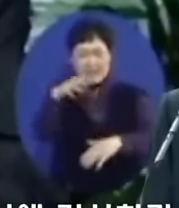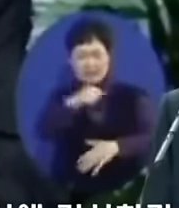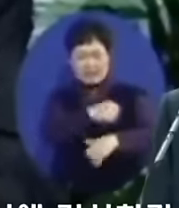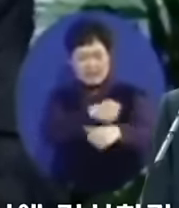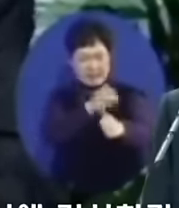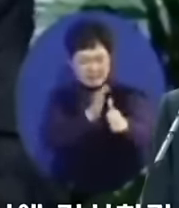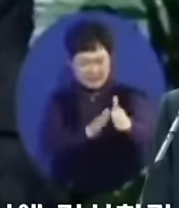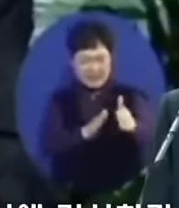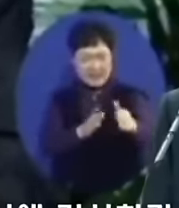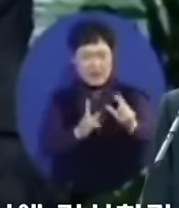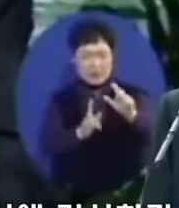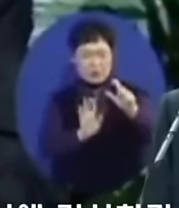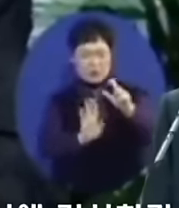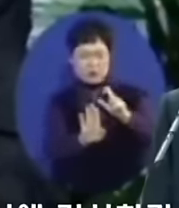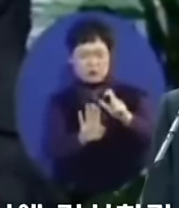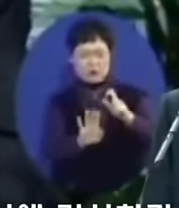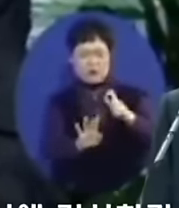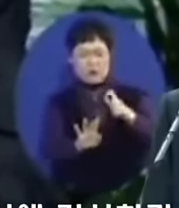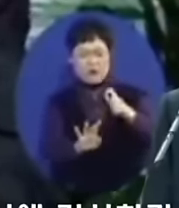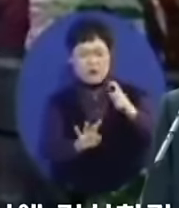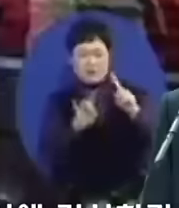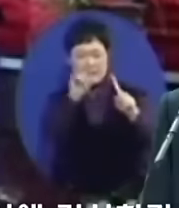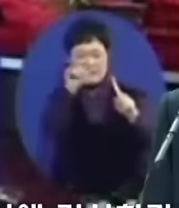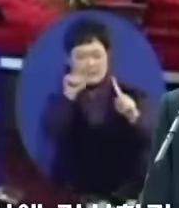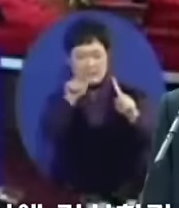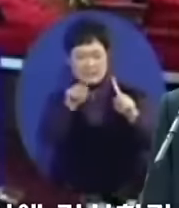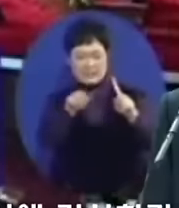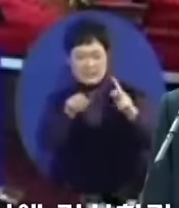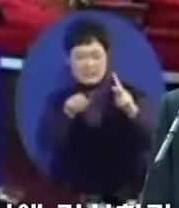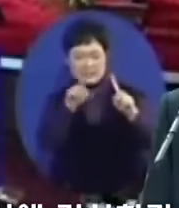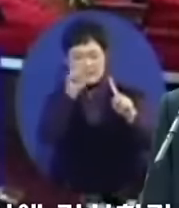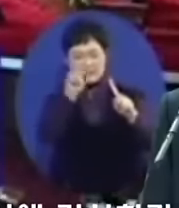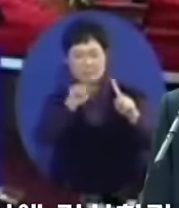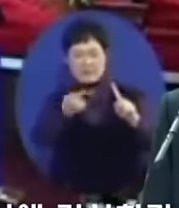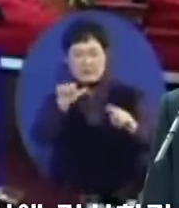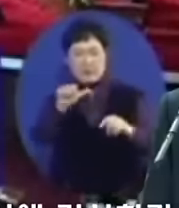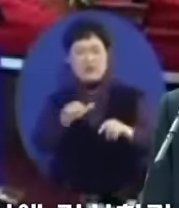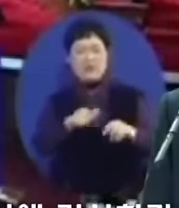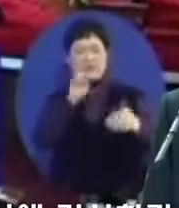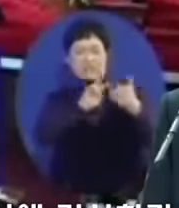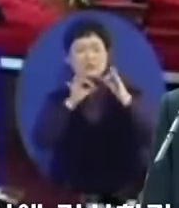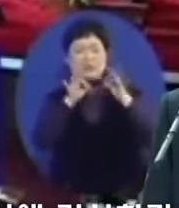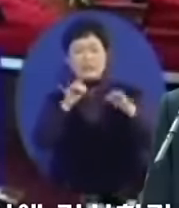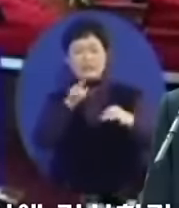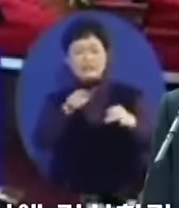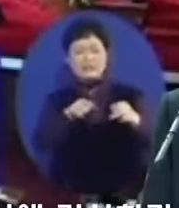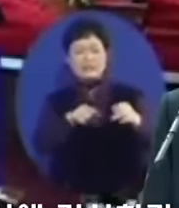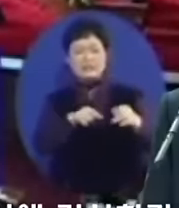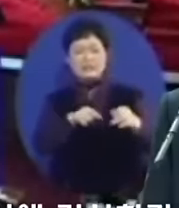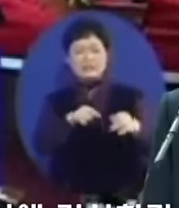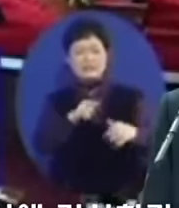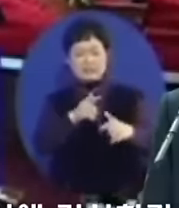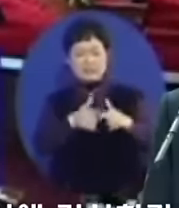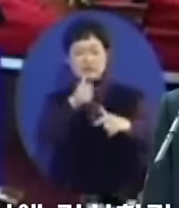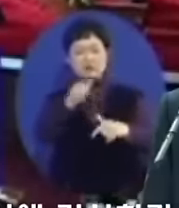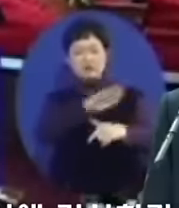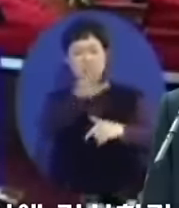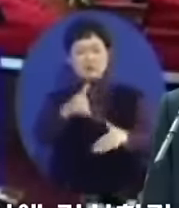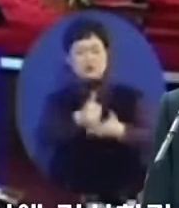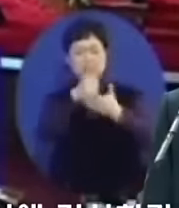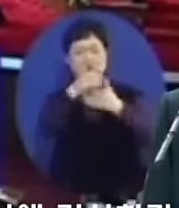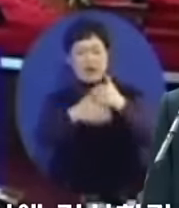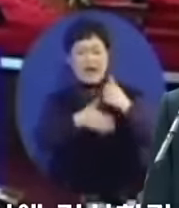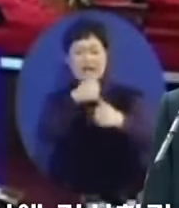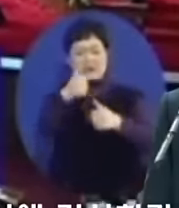것입니다. 고린도후서 1장 3절로 5절을 우리 다 같이 한번 읽어보십시다. 찬송하리로다 그는 우리 주 예수 그리스도의